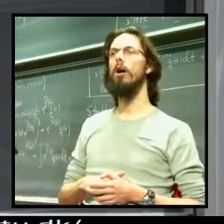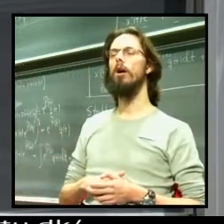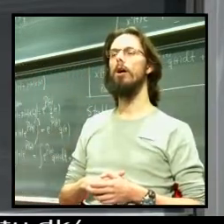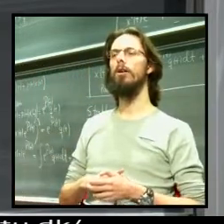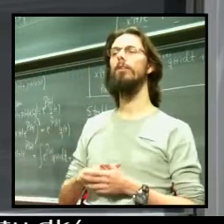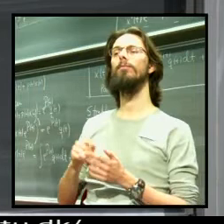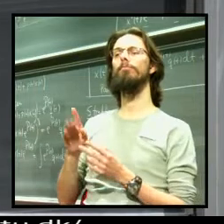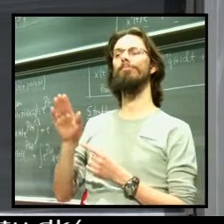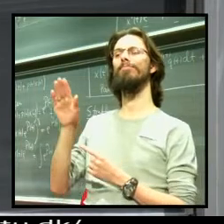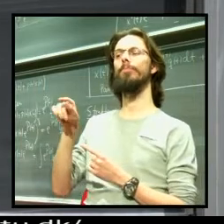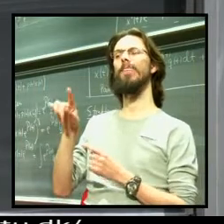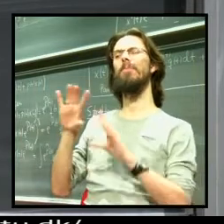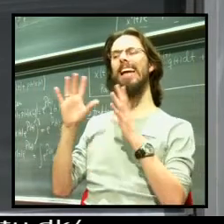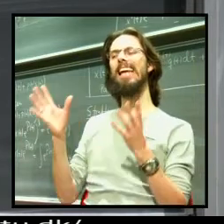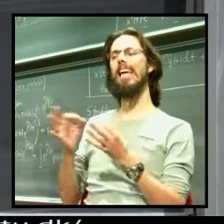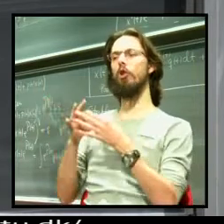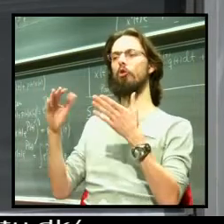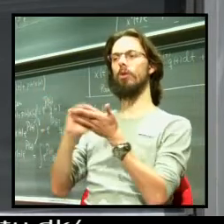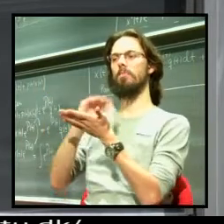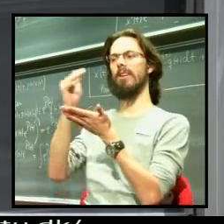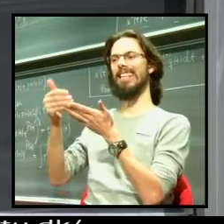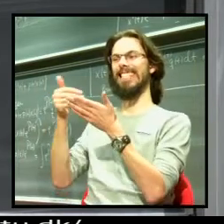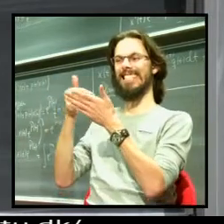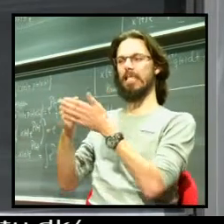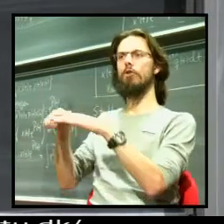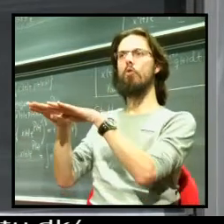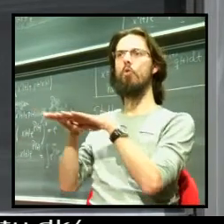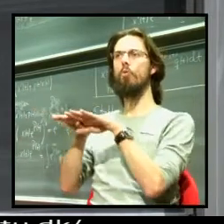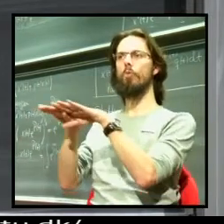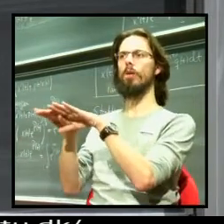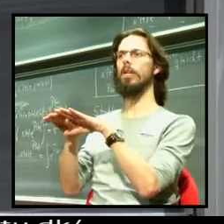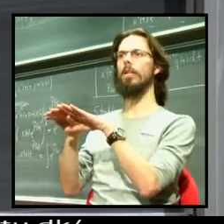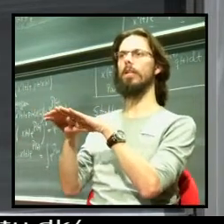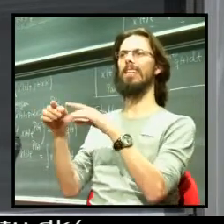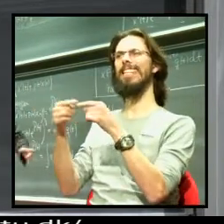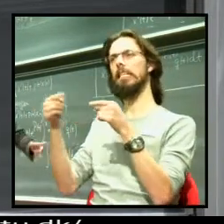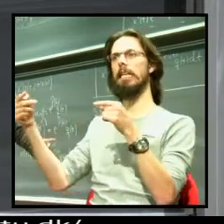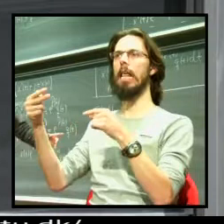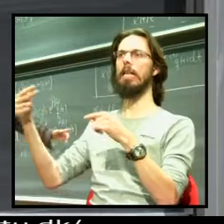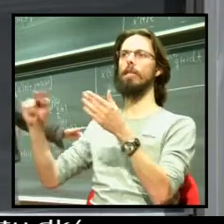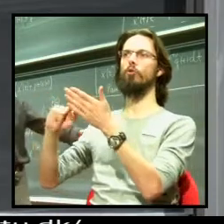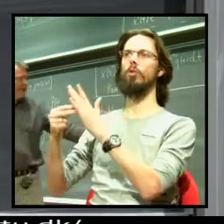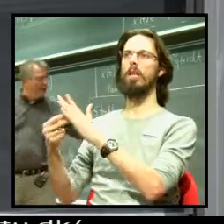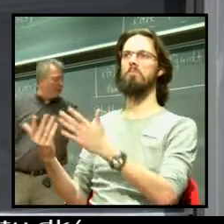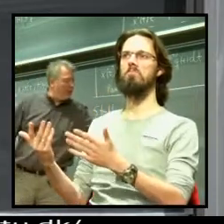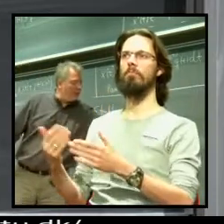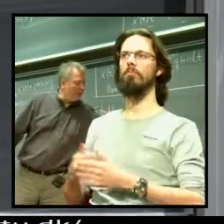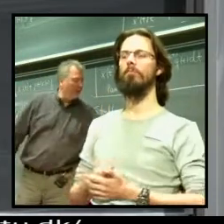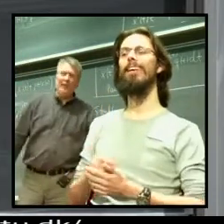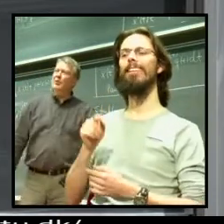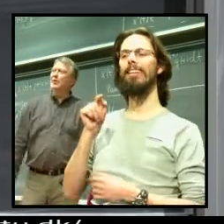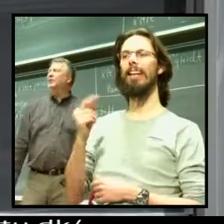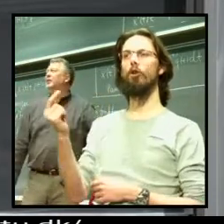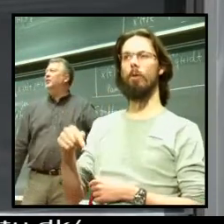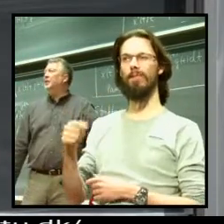som er hele løsningsmængden til det homogene lineære ligningssystem. Det er den, der kommer,